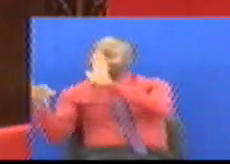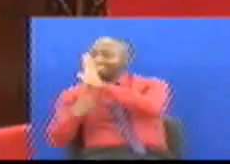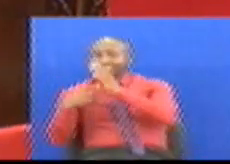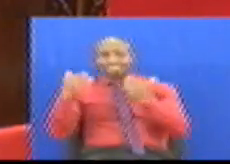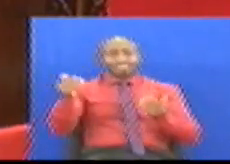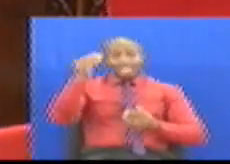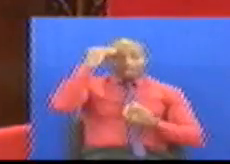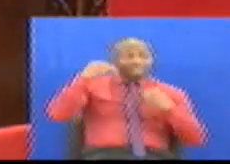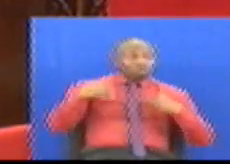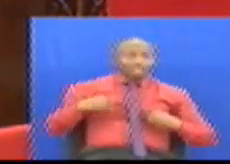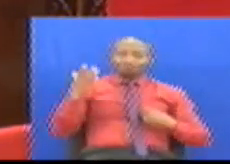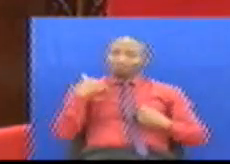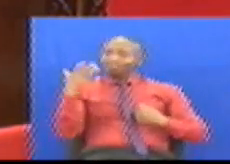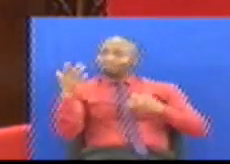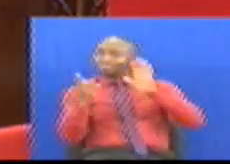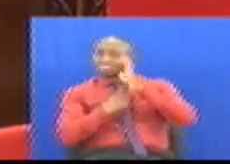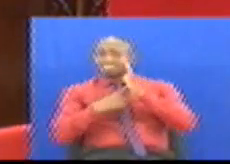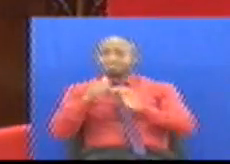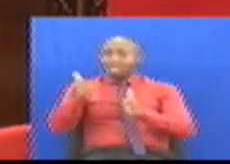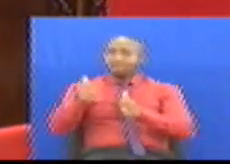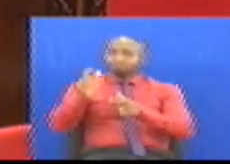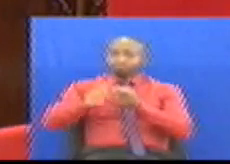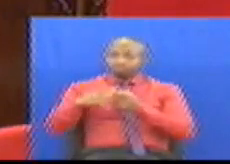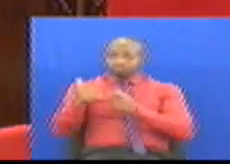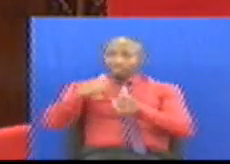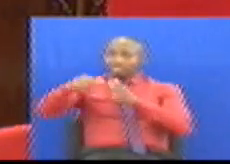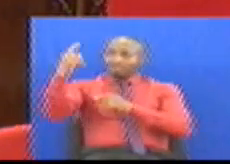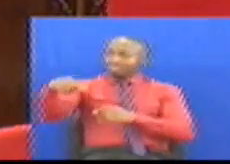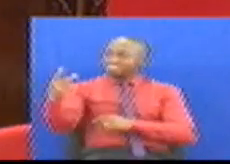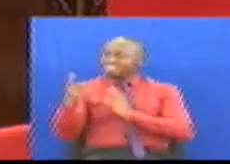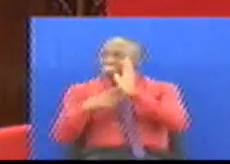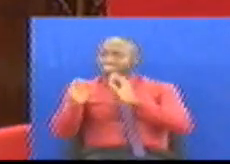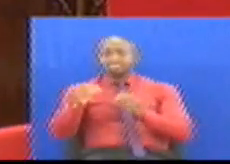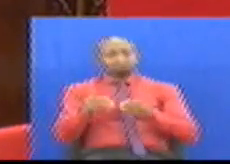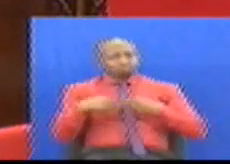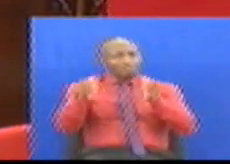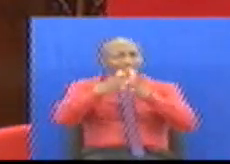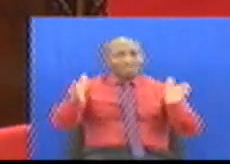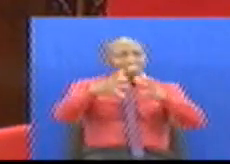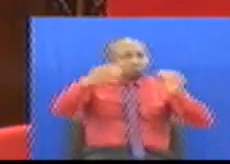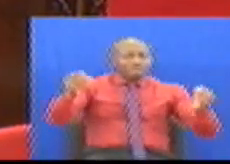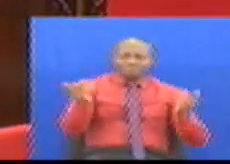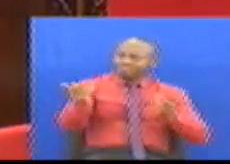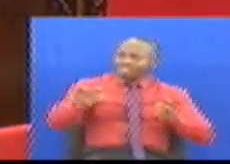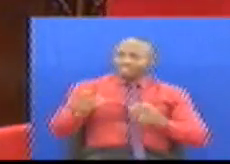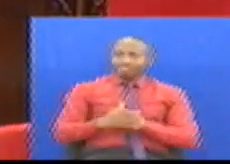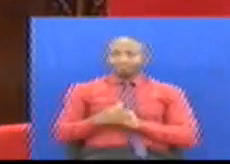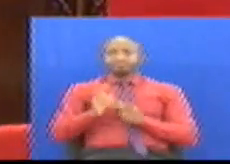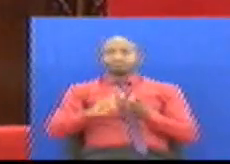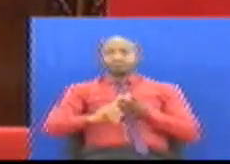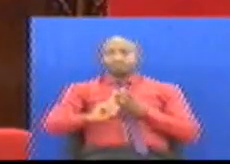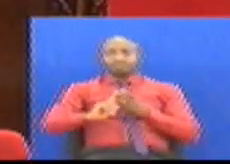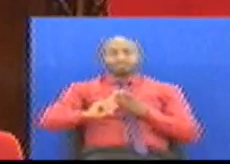ya sekondari ya kidato cha tano ya sita, watu ambao ni watoto 260 tunashinda nini kuwapa nafasi ya kuwa bure, wasome bure kwenye mambo hayo? Tubakize vyuo